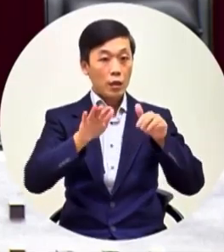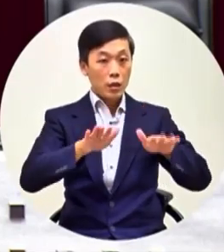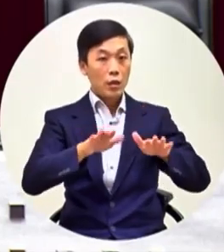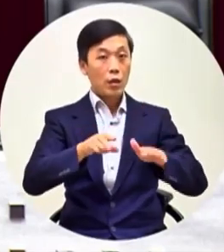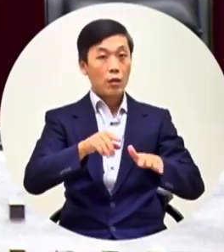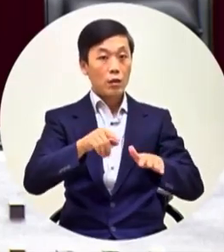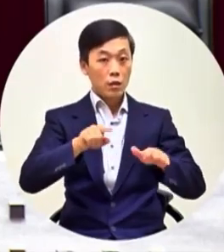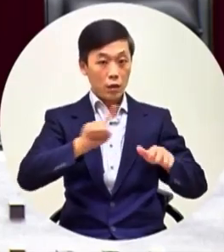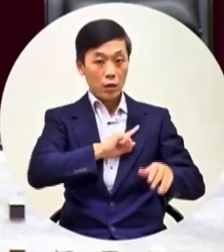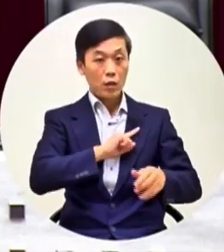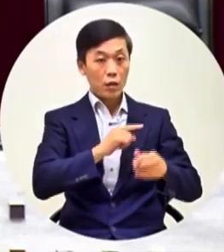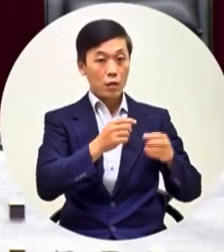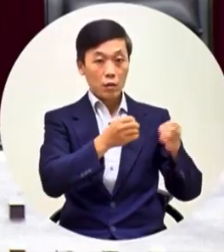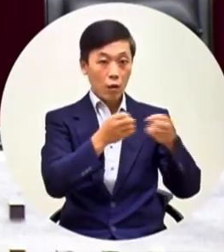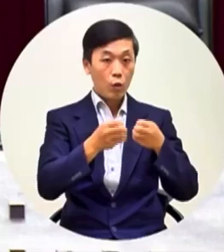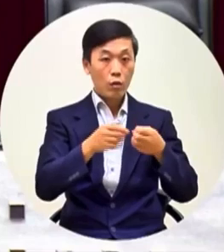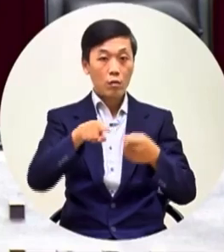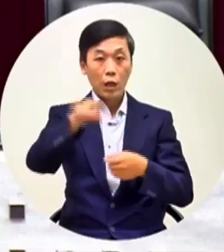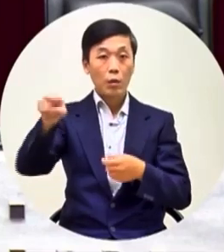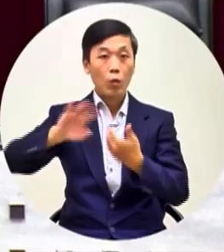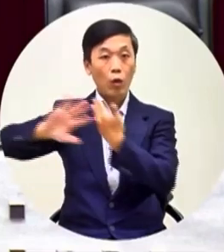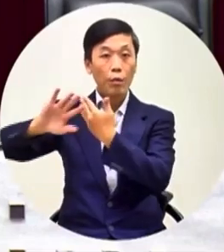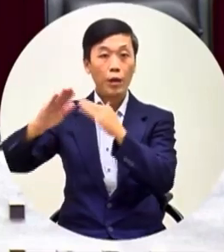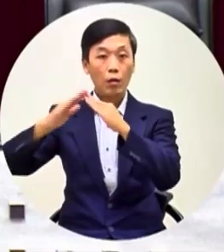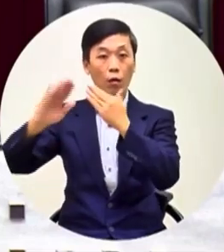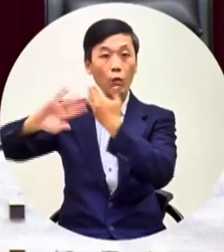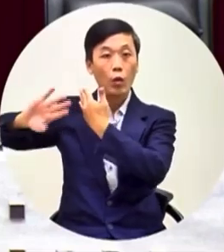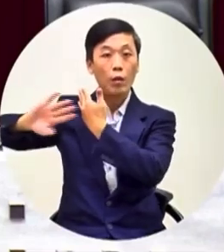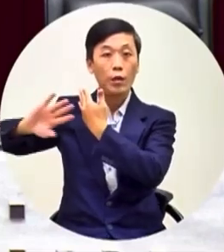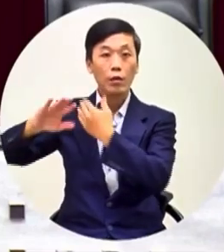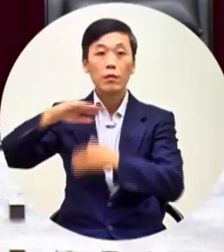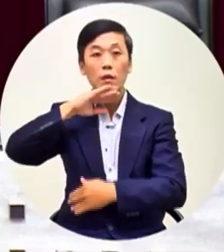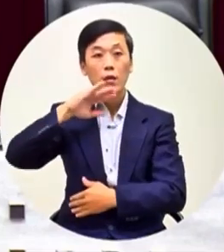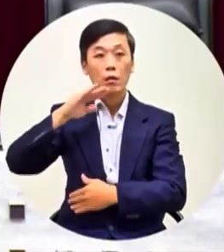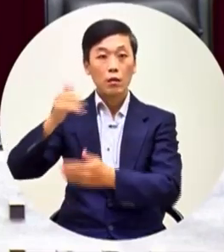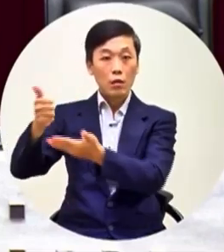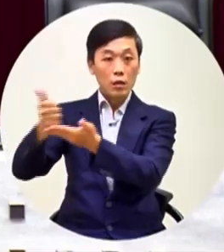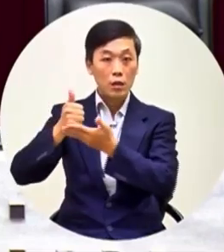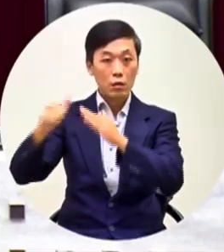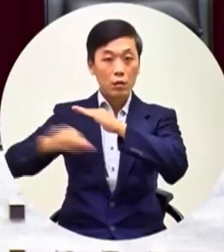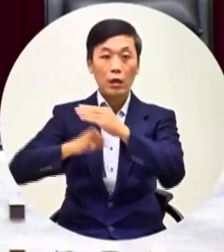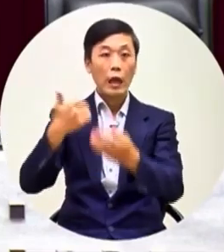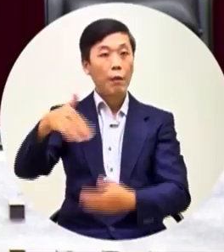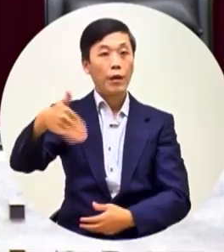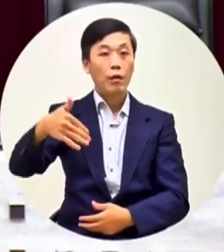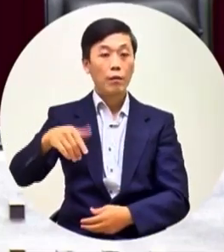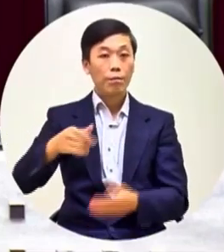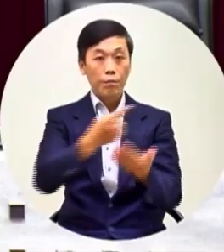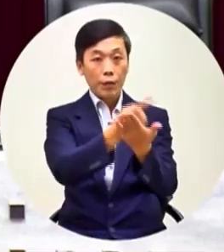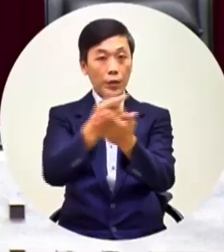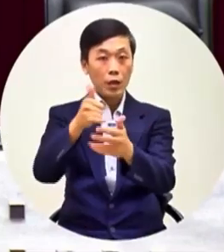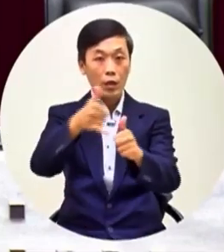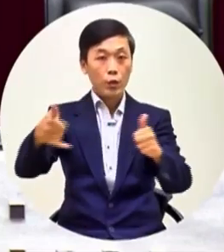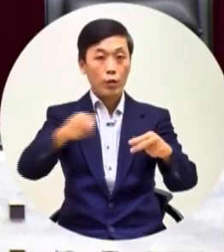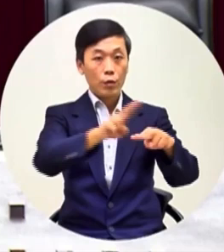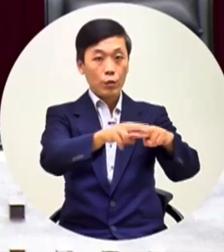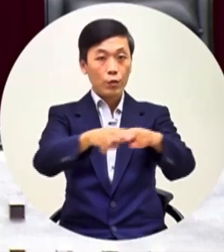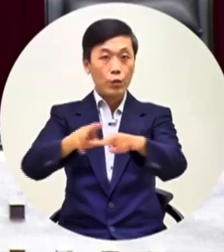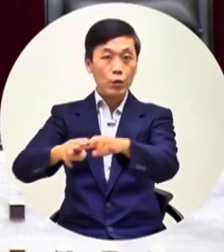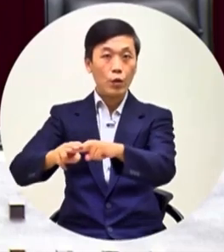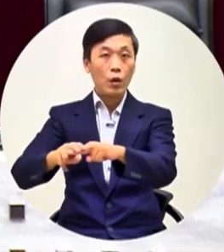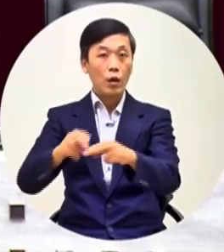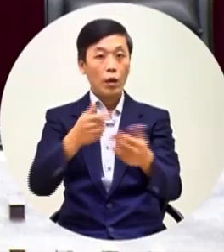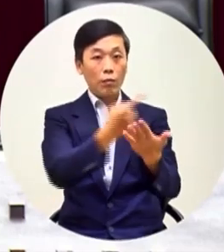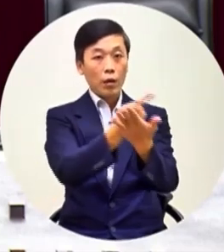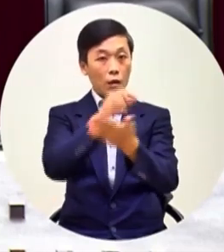外面等待，所以还是没有先请他进来。那我们各位同仁请就坐，各党派已